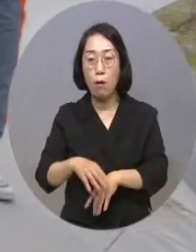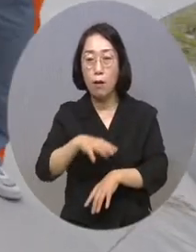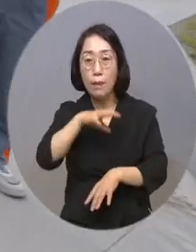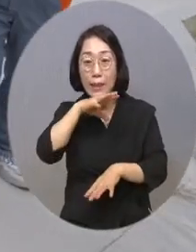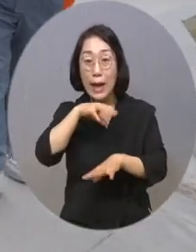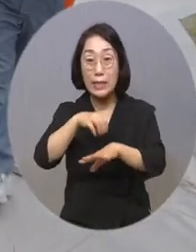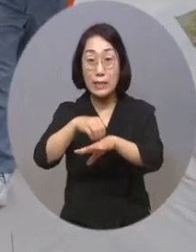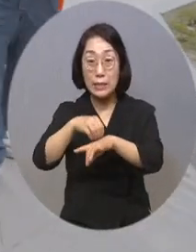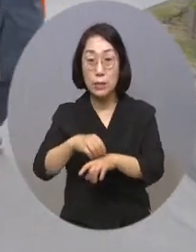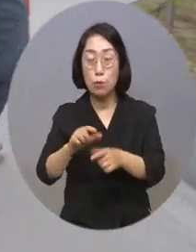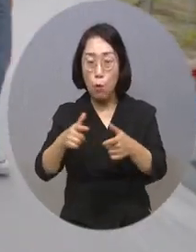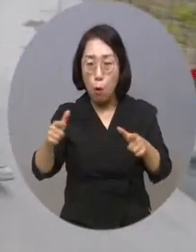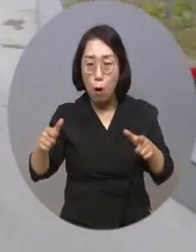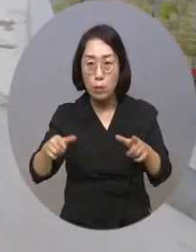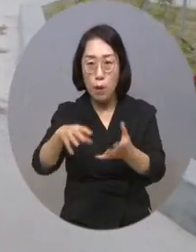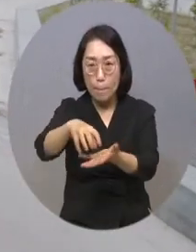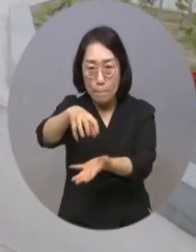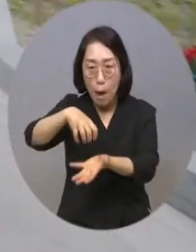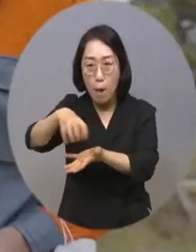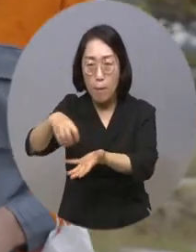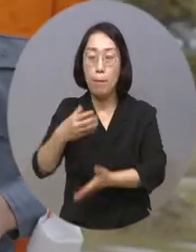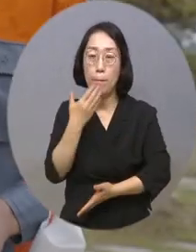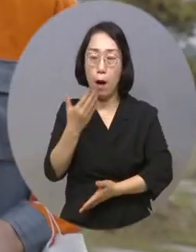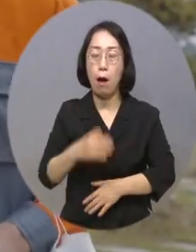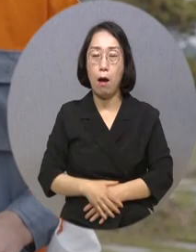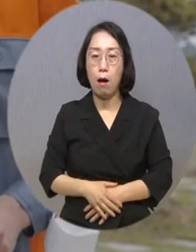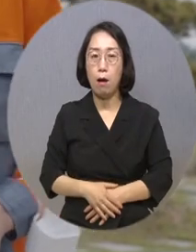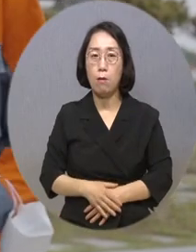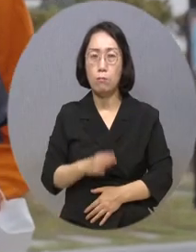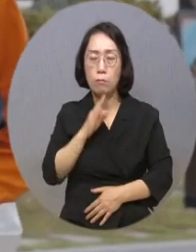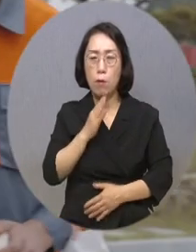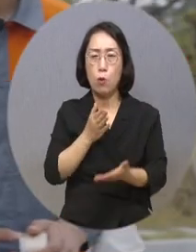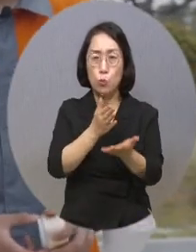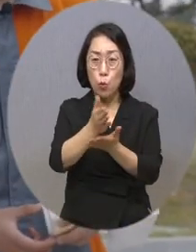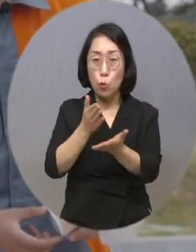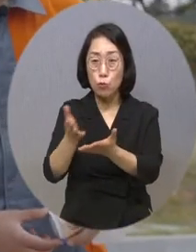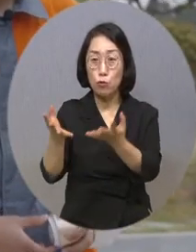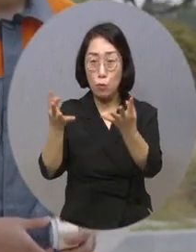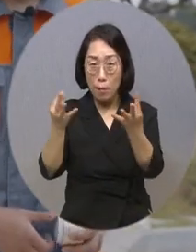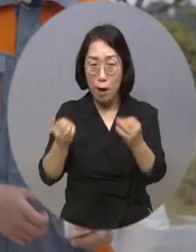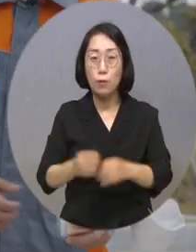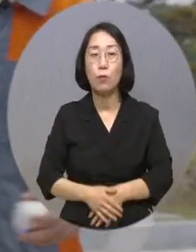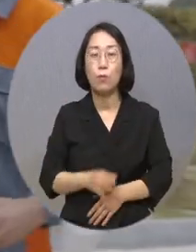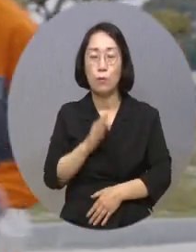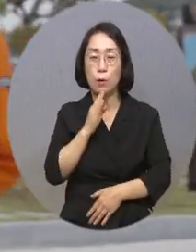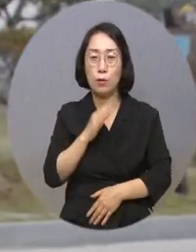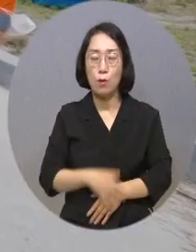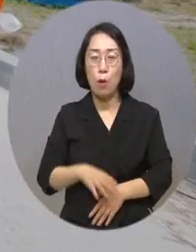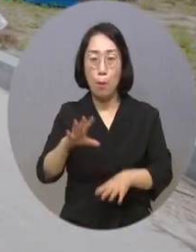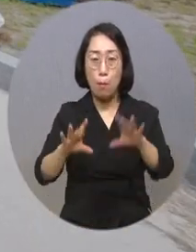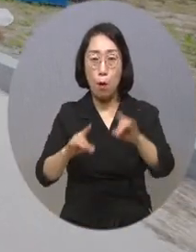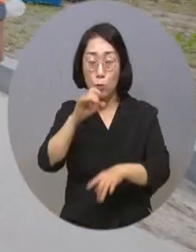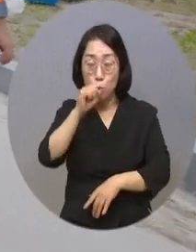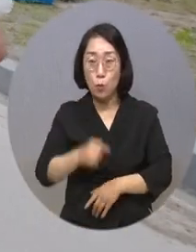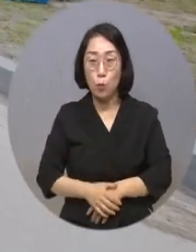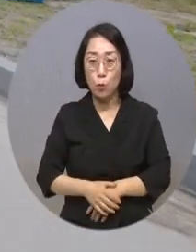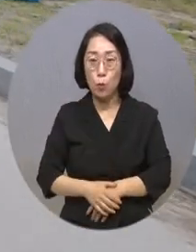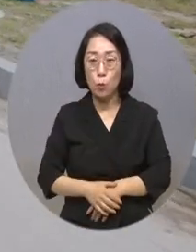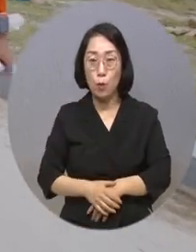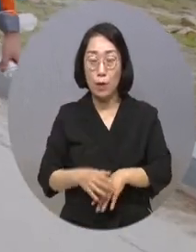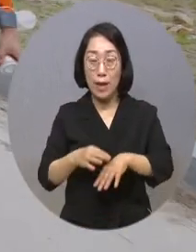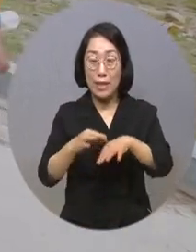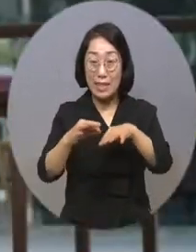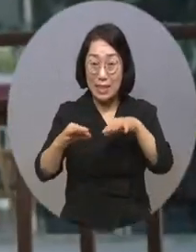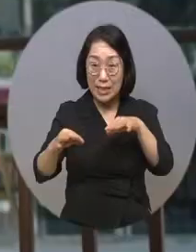갯벌낙지, 주산지 여기가 낙지 종류가 엄청 많네요. 뻘에서 오니까 뻘낙지고 네. 다리가 길어서